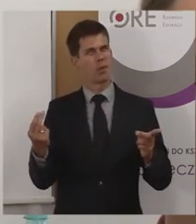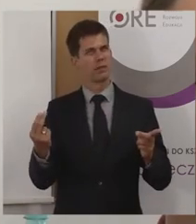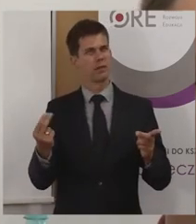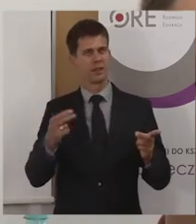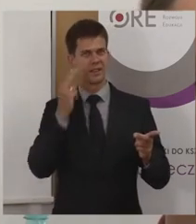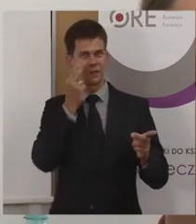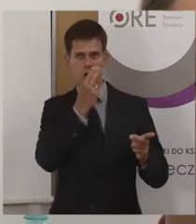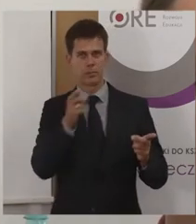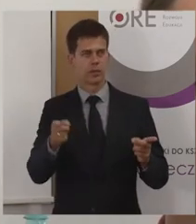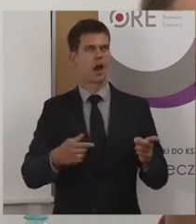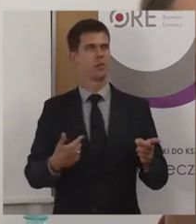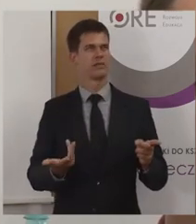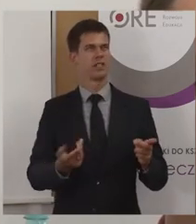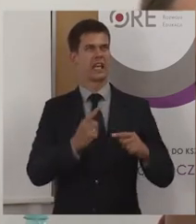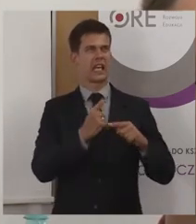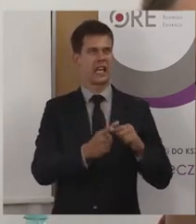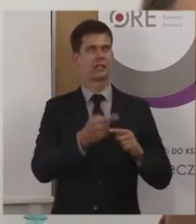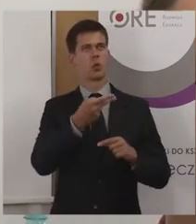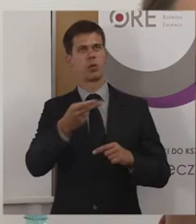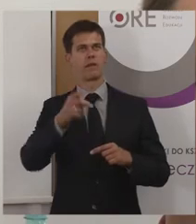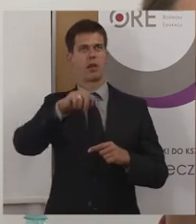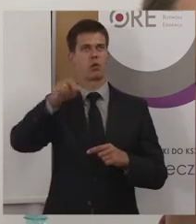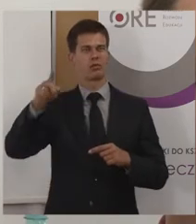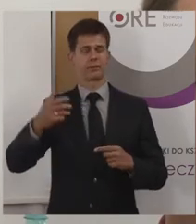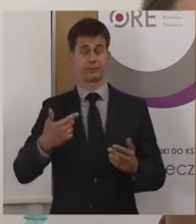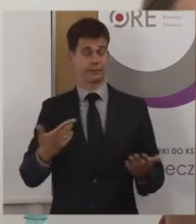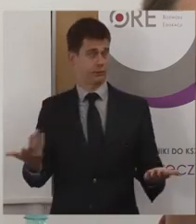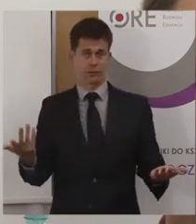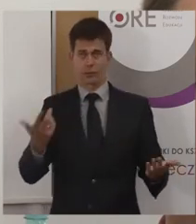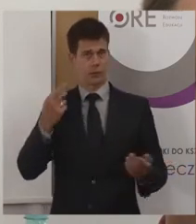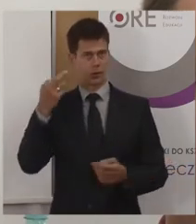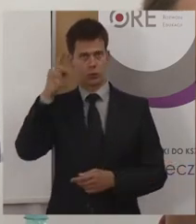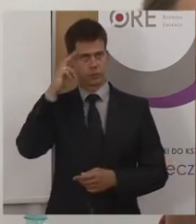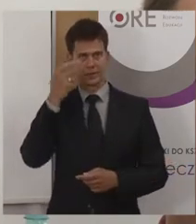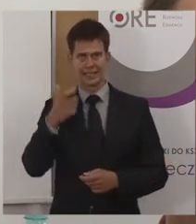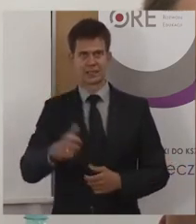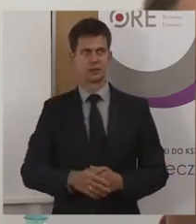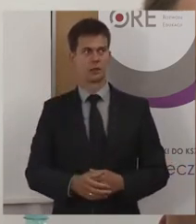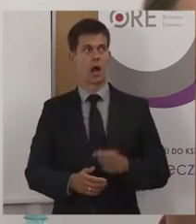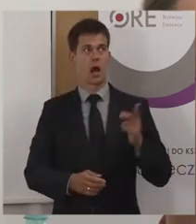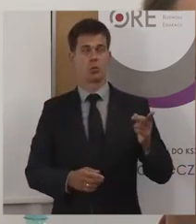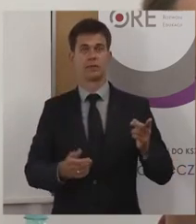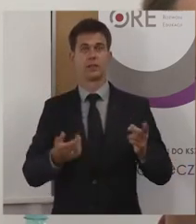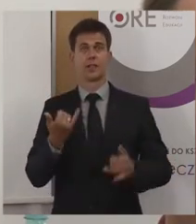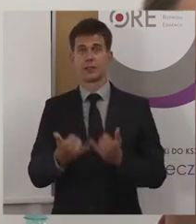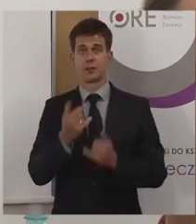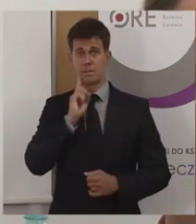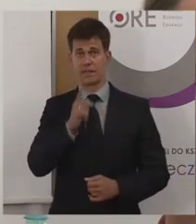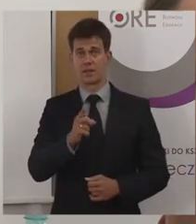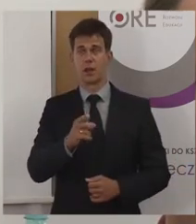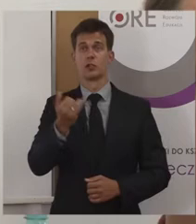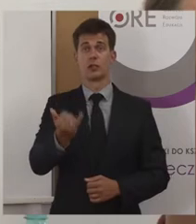Mam bardzo złą pamięć słuchową, ja nie jestem w stanie się skoncentrować na słuchu, jak się bardzo skoncentruję, zrozumiem. Natomiast uczeń niewidomy musiałby być naprawdę